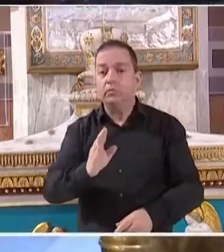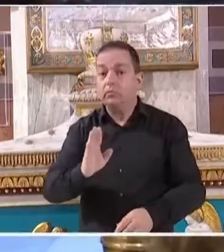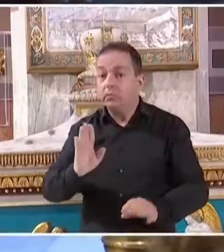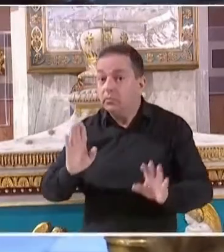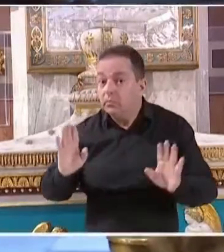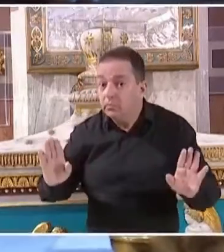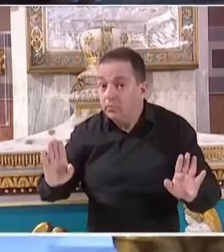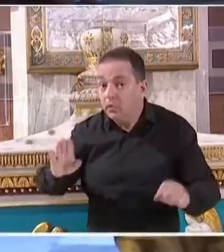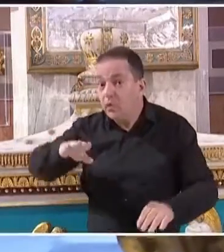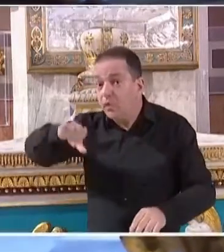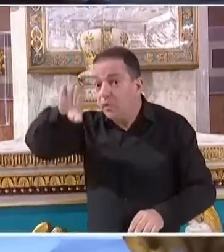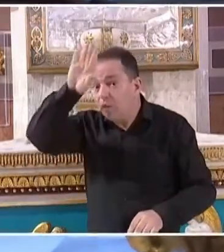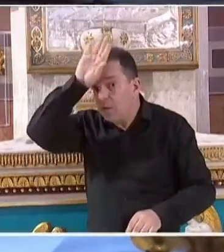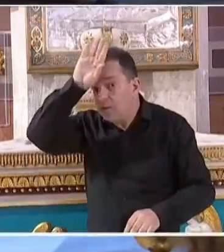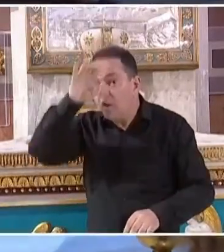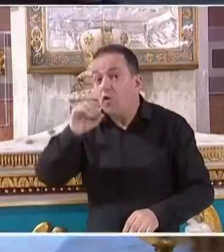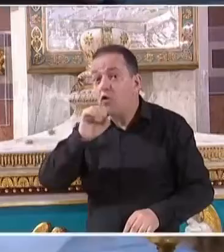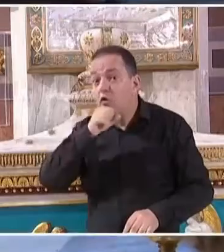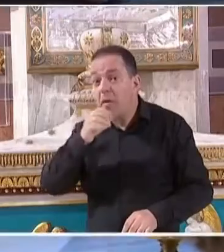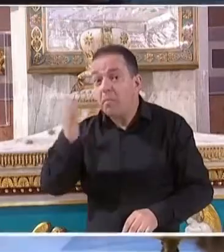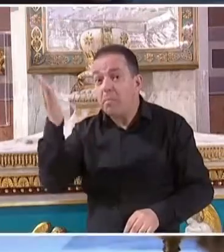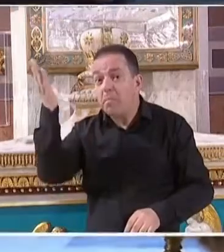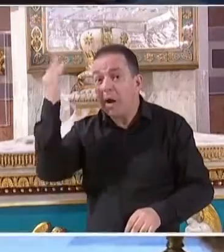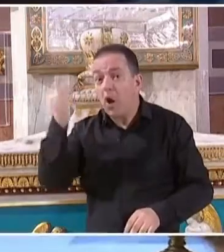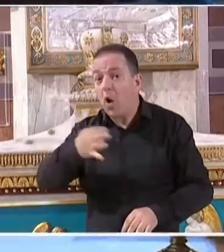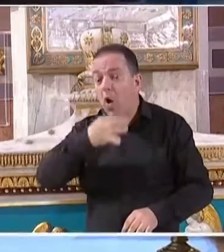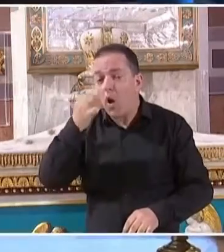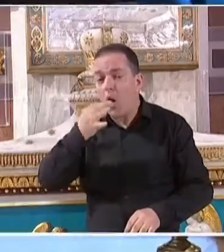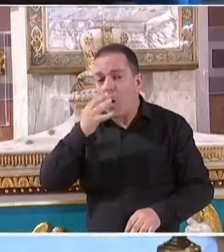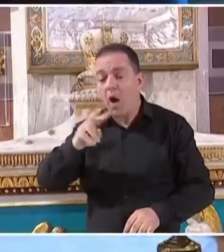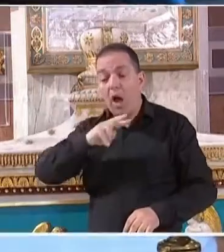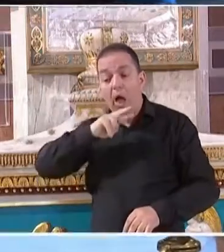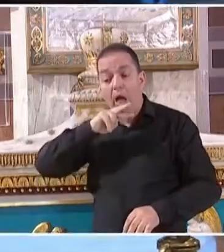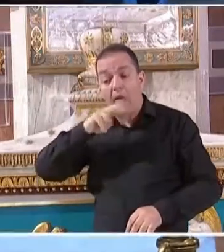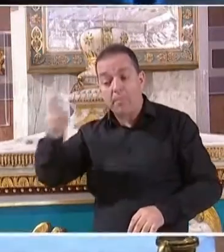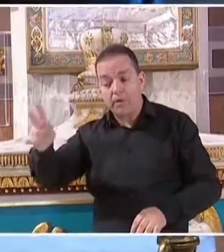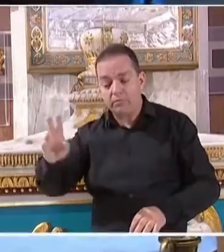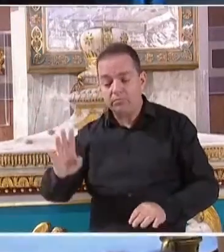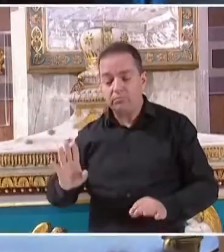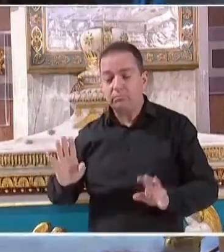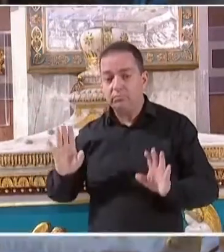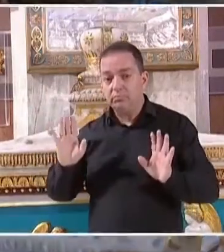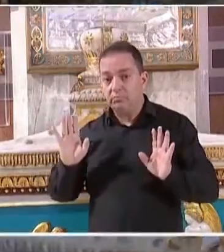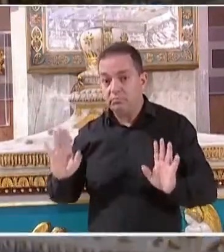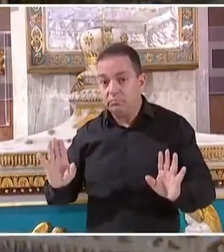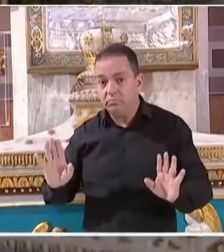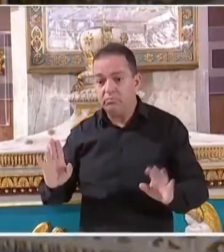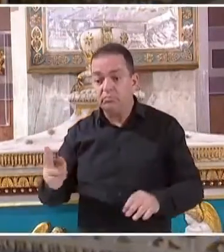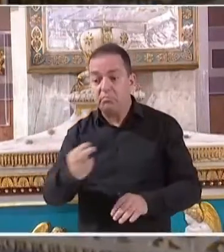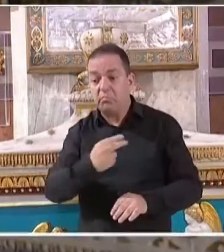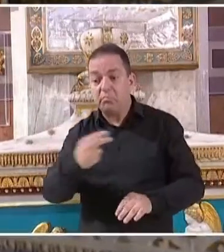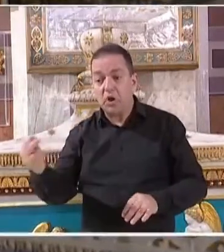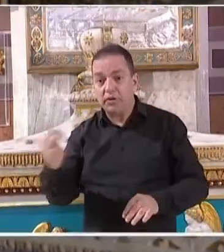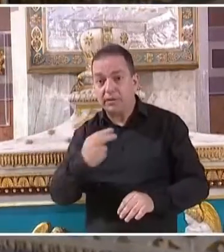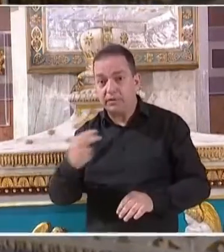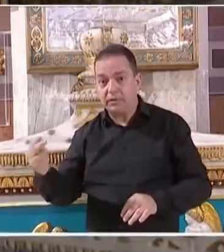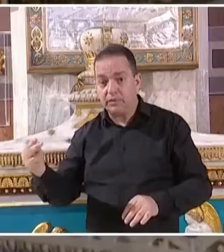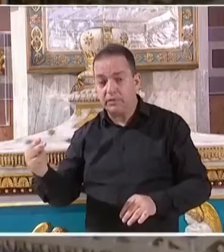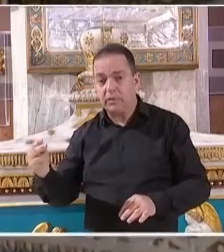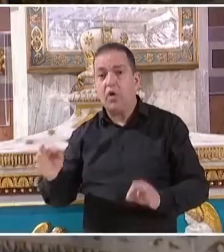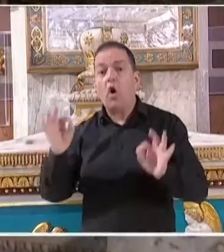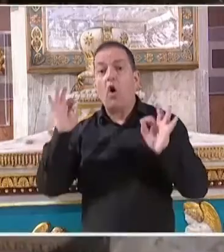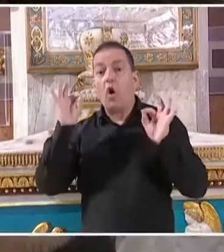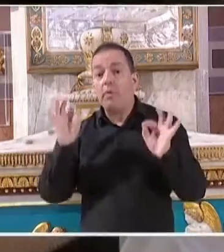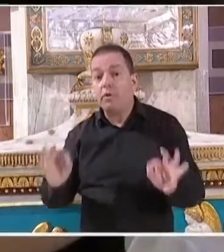Μάρτης Αυτοκράτορ απήντησε στον πορθητή με τα εξής λόγια, όπως